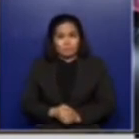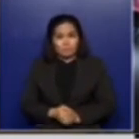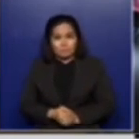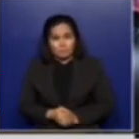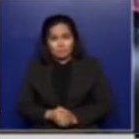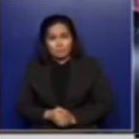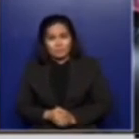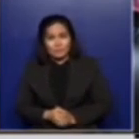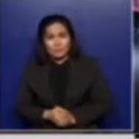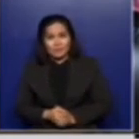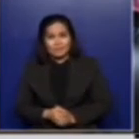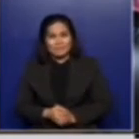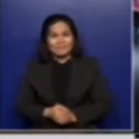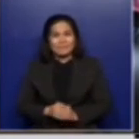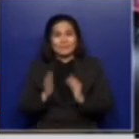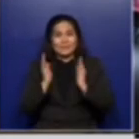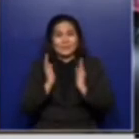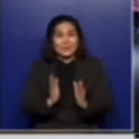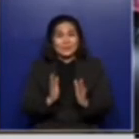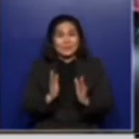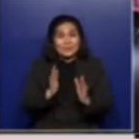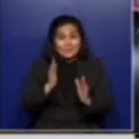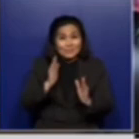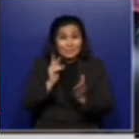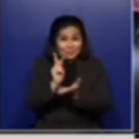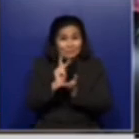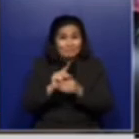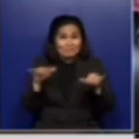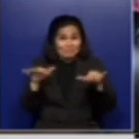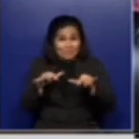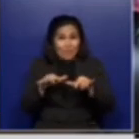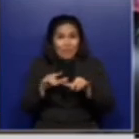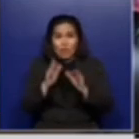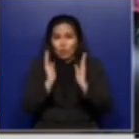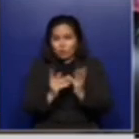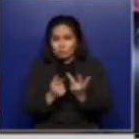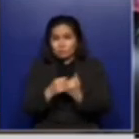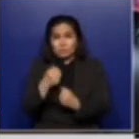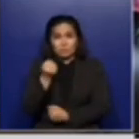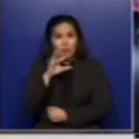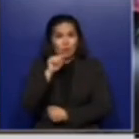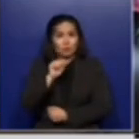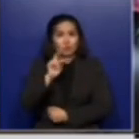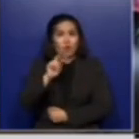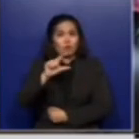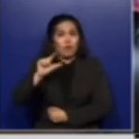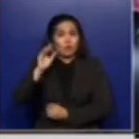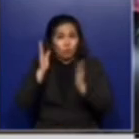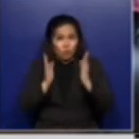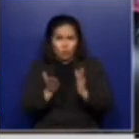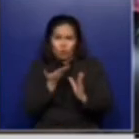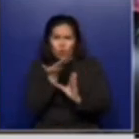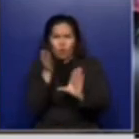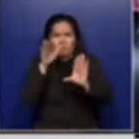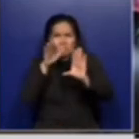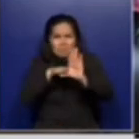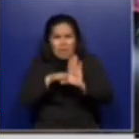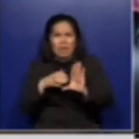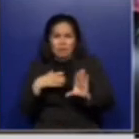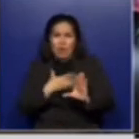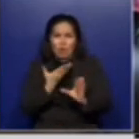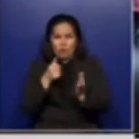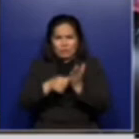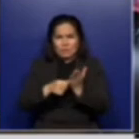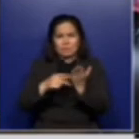ลูกหนี้ที่เป็นบุคคลธรรมดามีจำนวนถึง 15.2 ล้านคนครับที่เข้าสู่กระบวนการในการเยียวยาหรือในการ